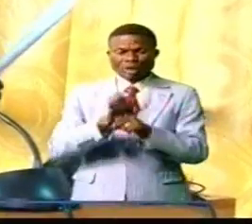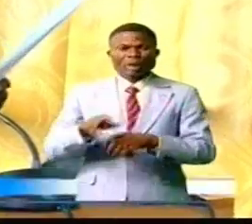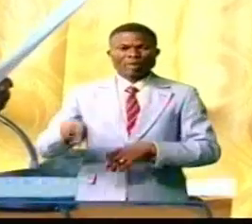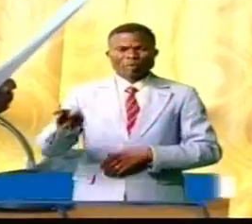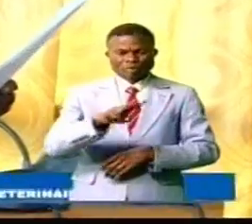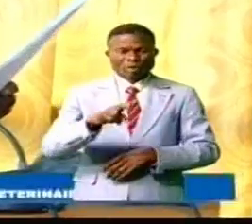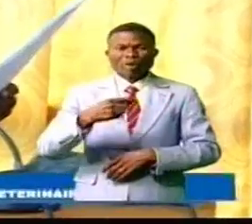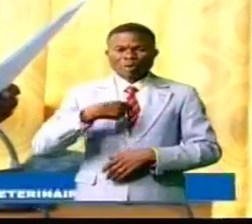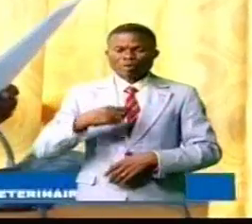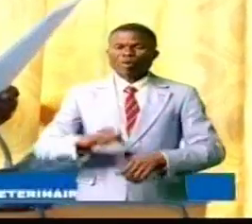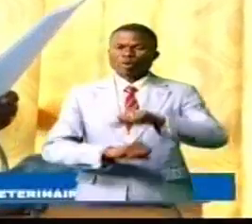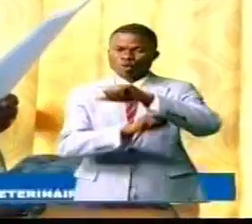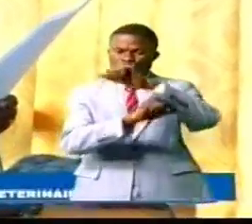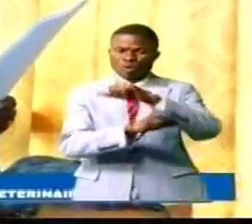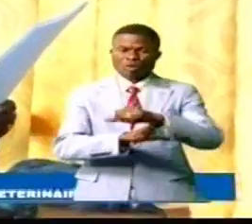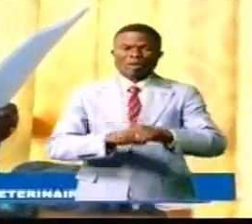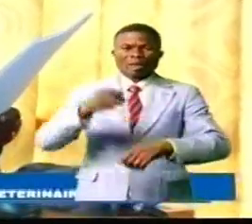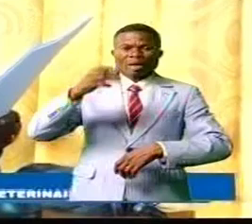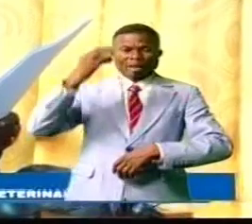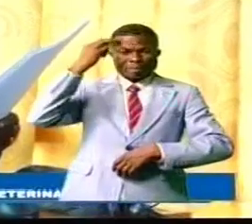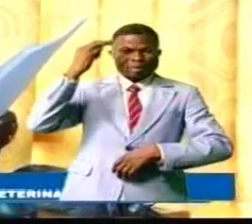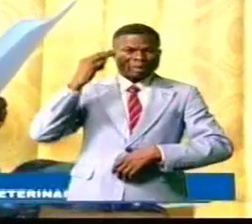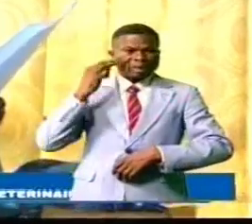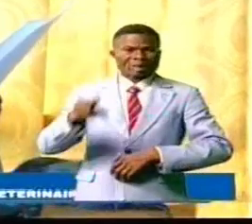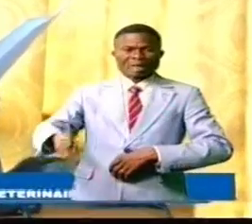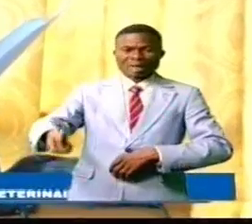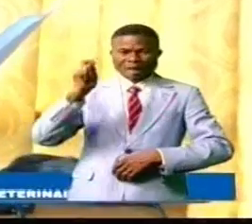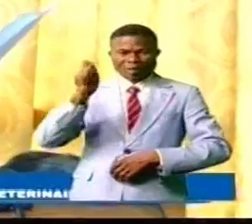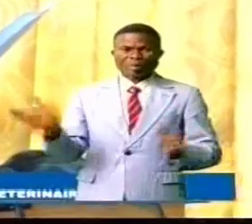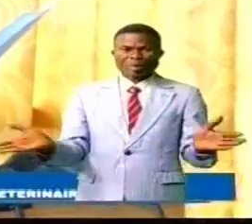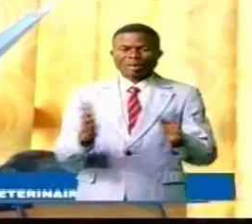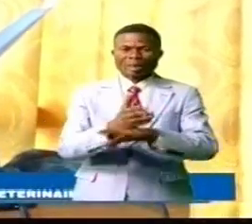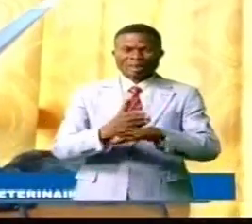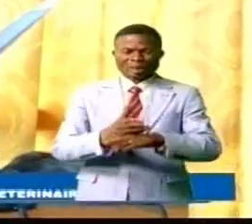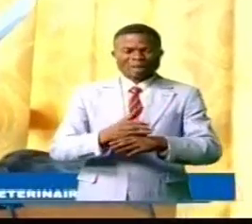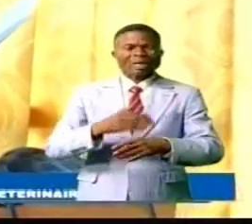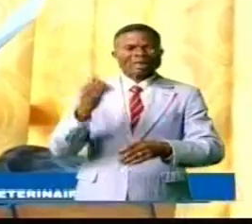du soutien du ministère de la Pêche et de l'Élevage dans toutes vos